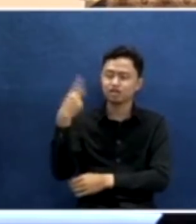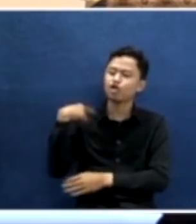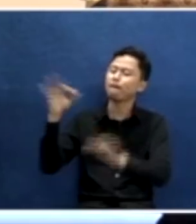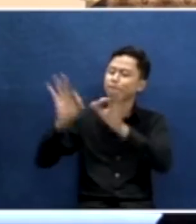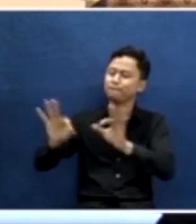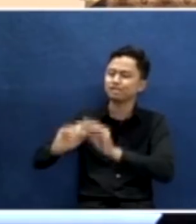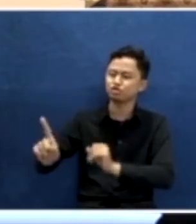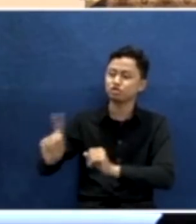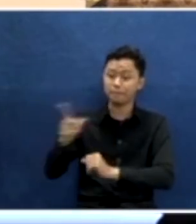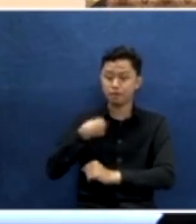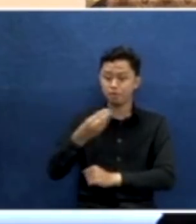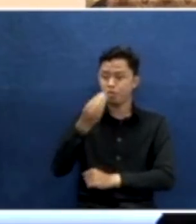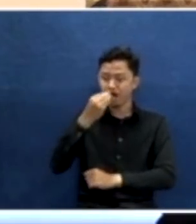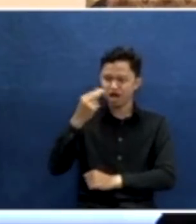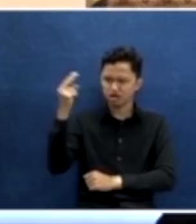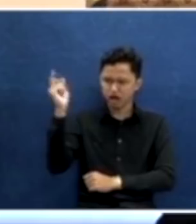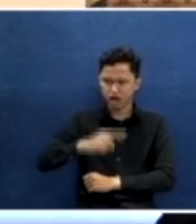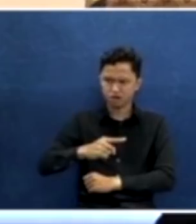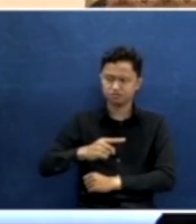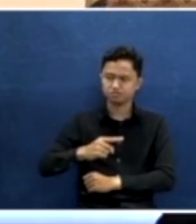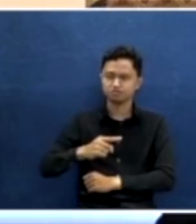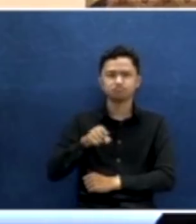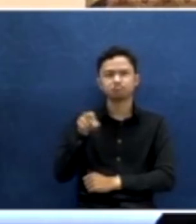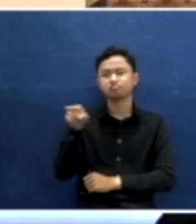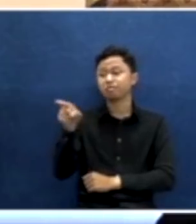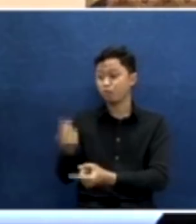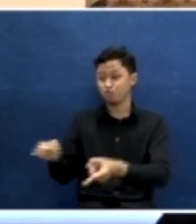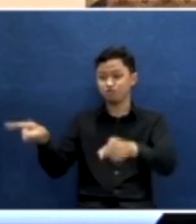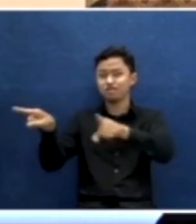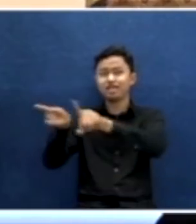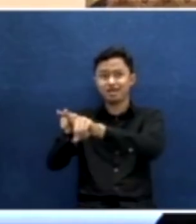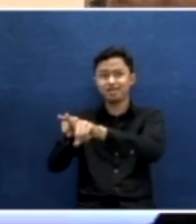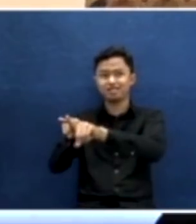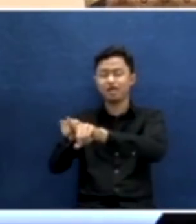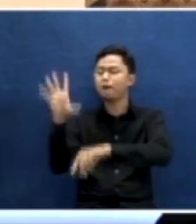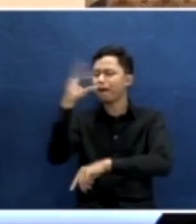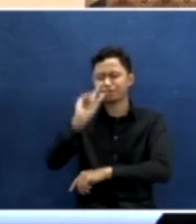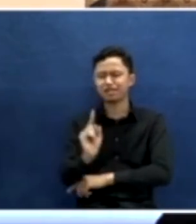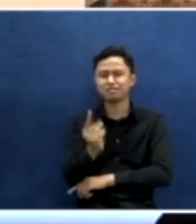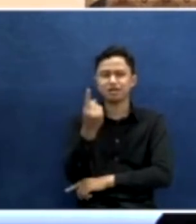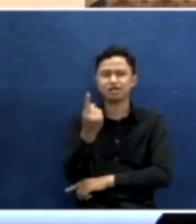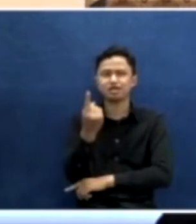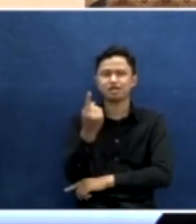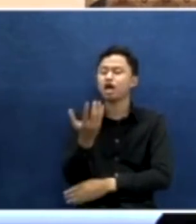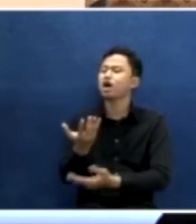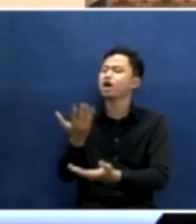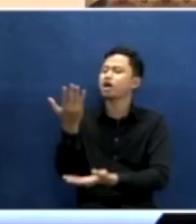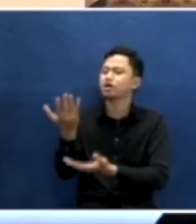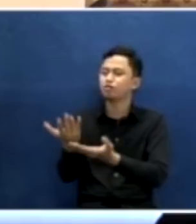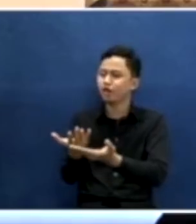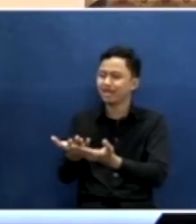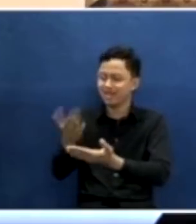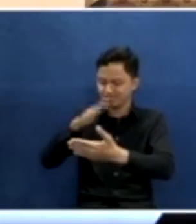sudah bertobat dari makanan haram perjumpaan Antum dengan istri Antum dimalam pertama itu bisa menjadi sebab